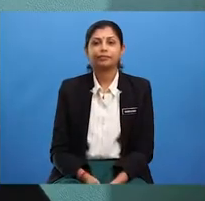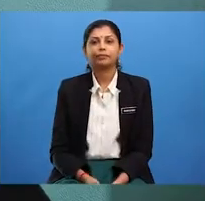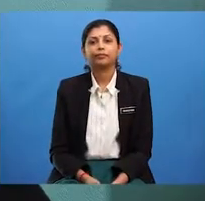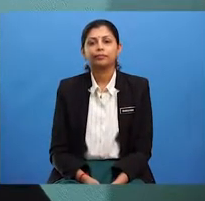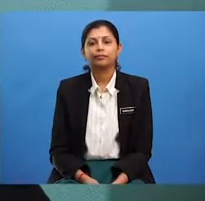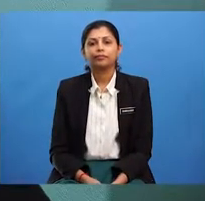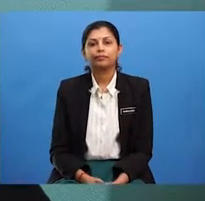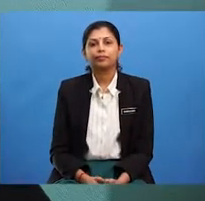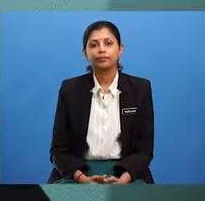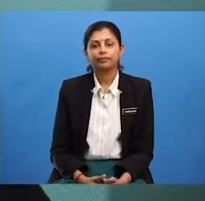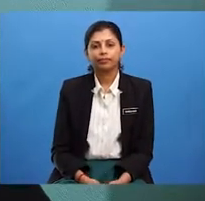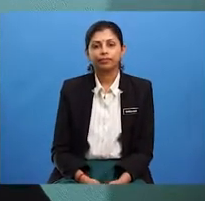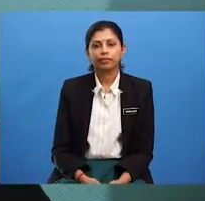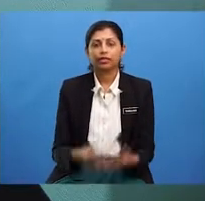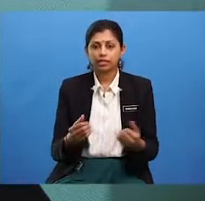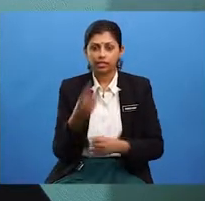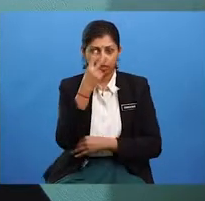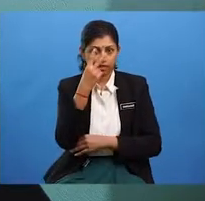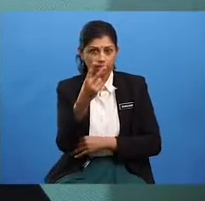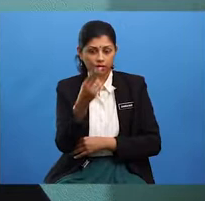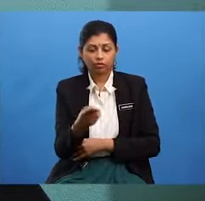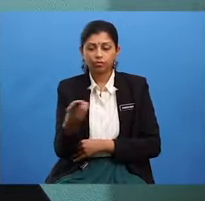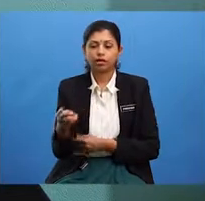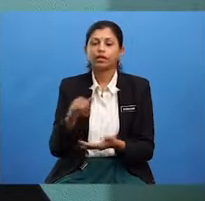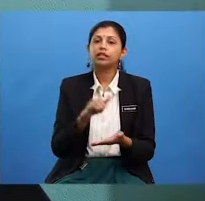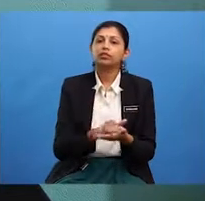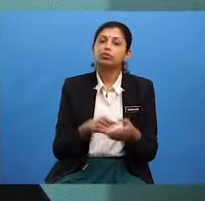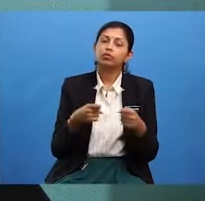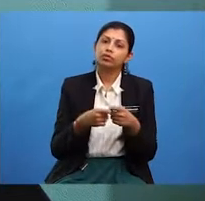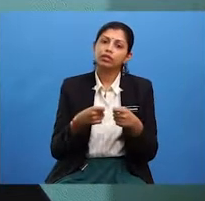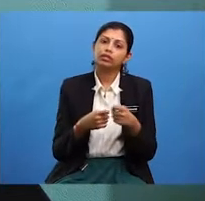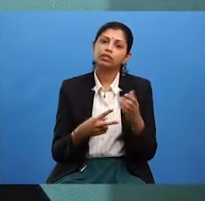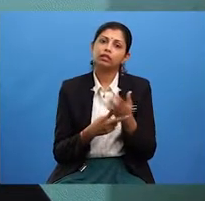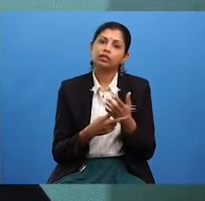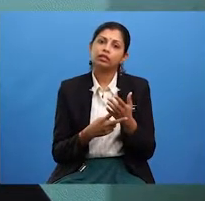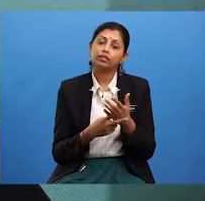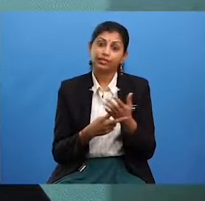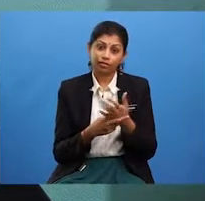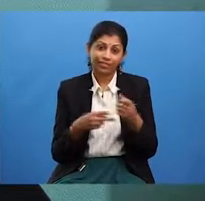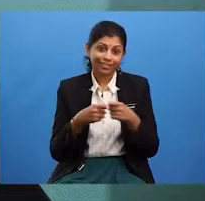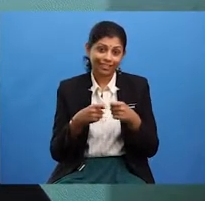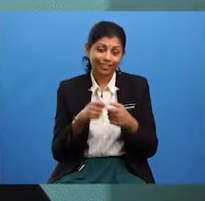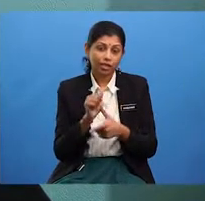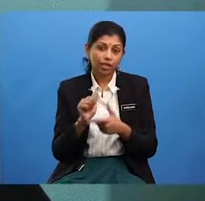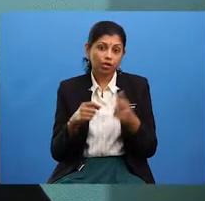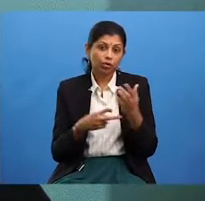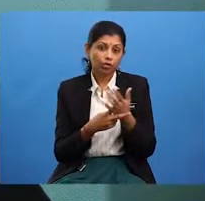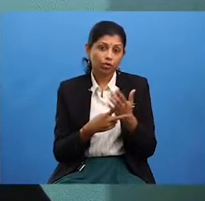akan menentukan sama ada sesuatu bahan itu konduktor elektrik atau penebat